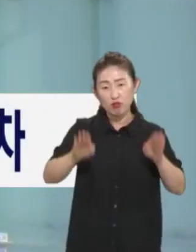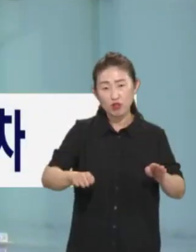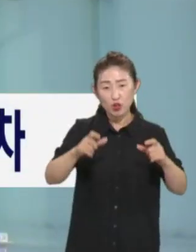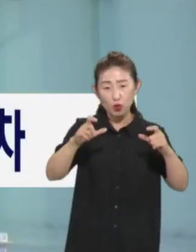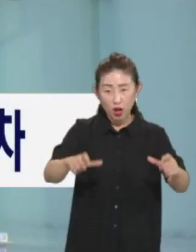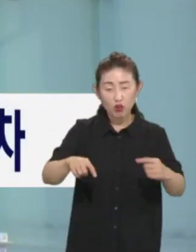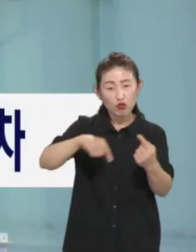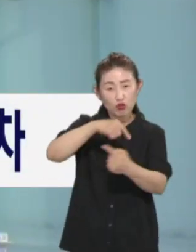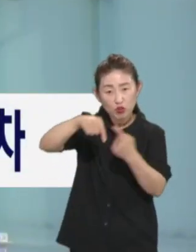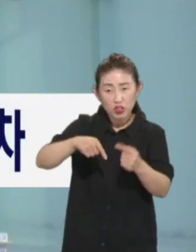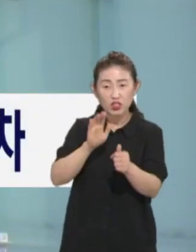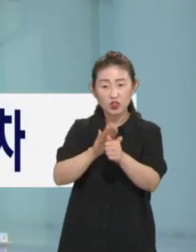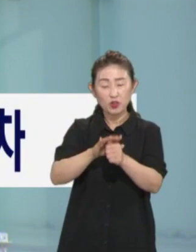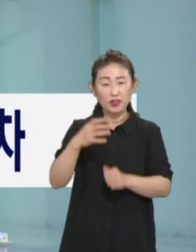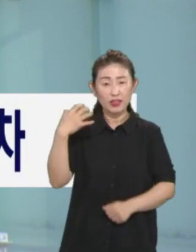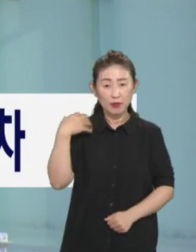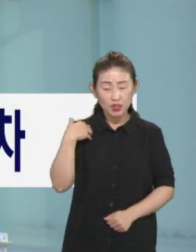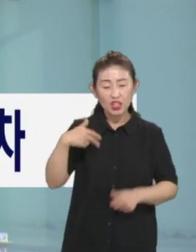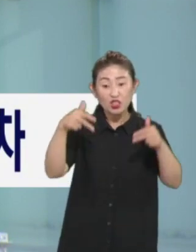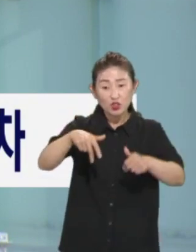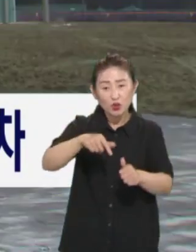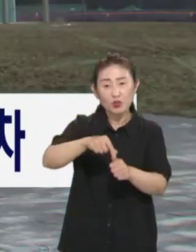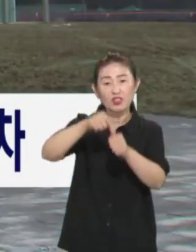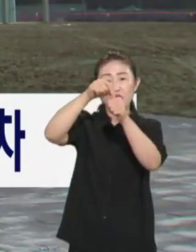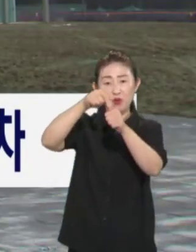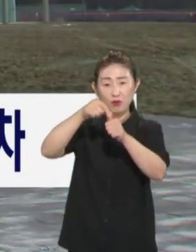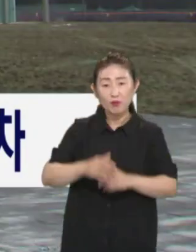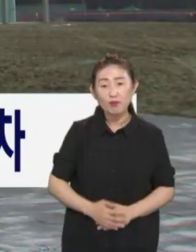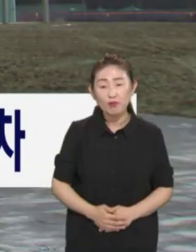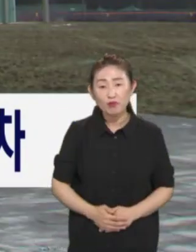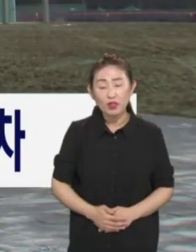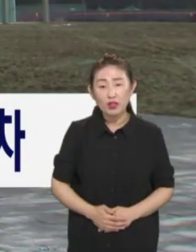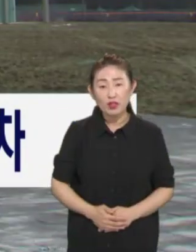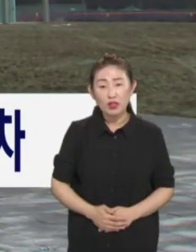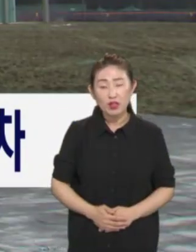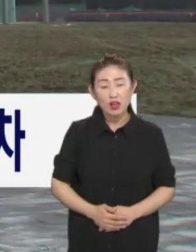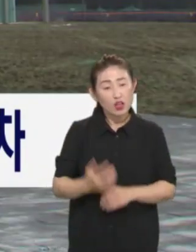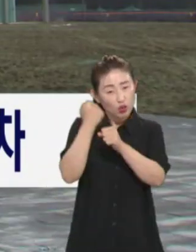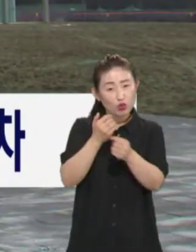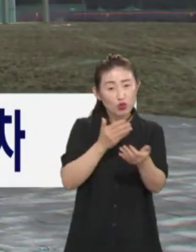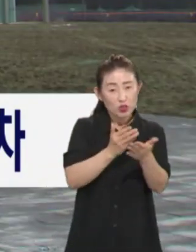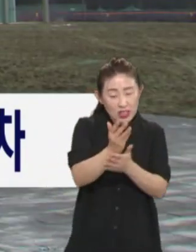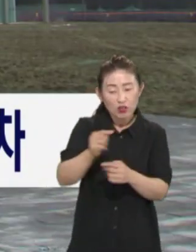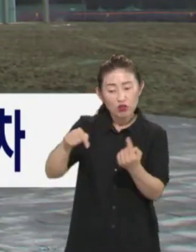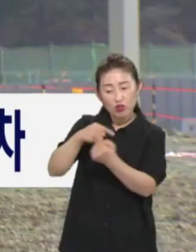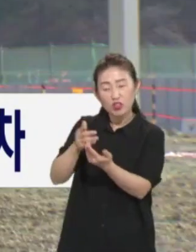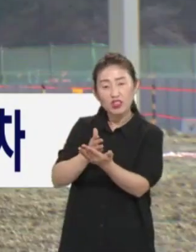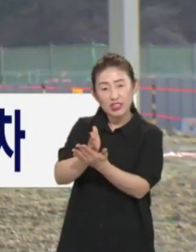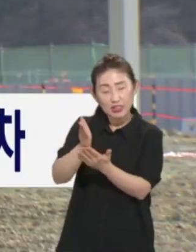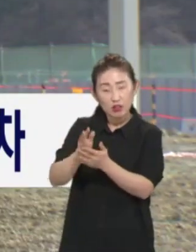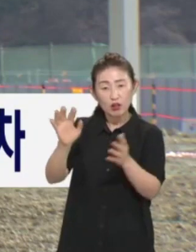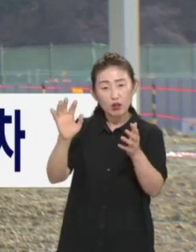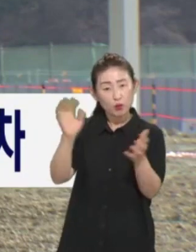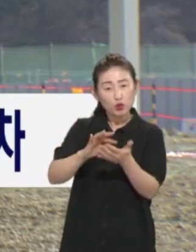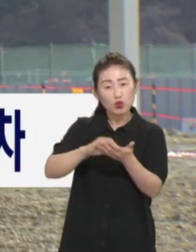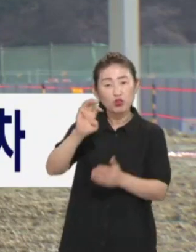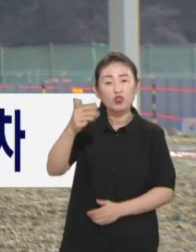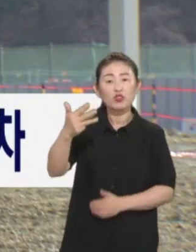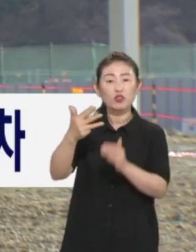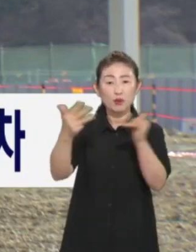기관 운영과 지원을 담당할 직원들을 채용합니다. 채용 분야는 학예연구직과 경영관리직 직원 등